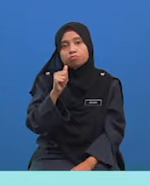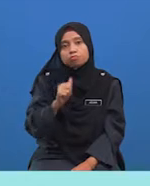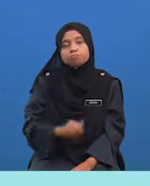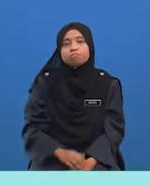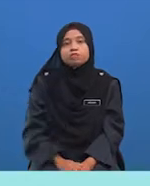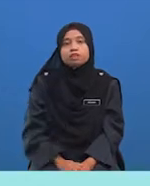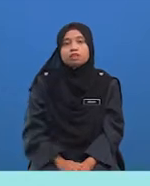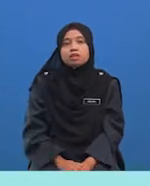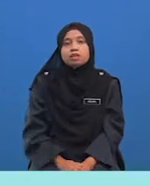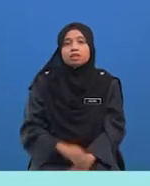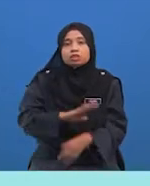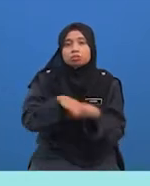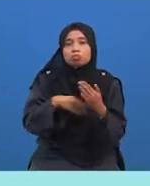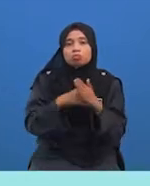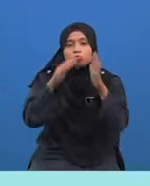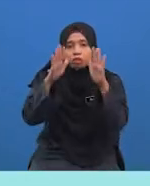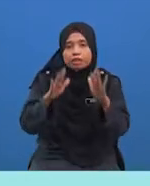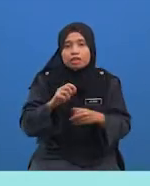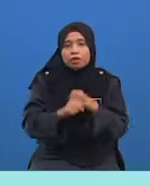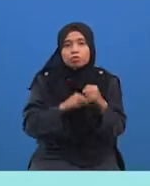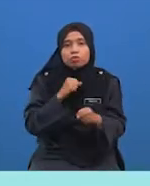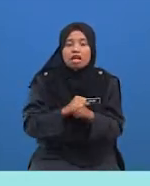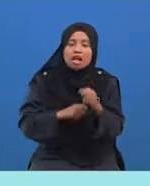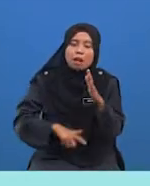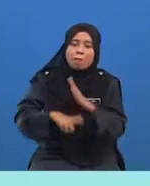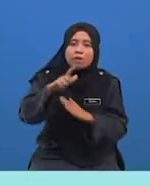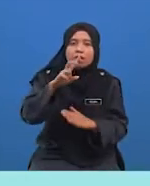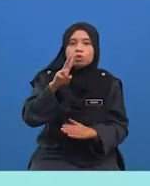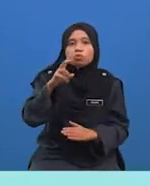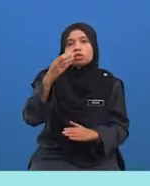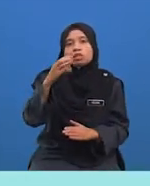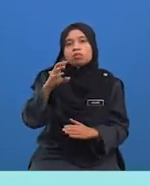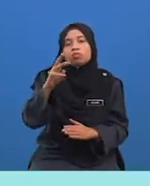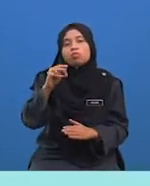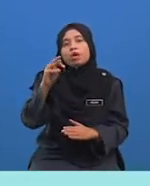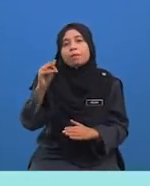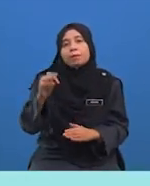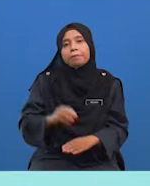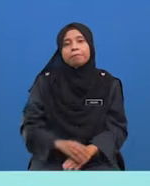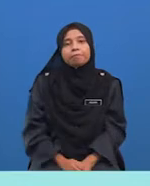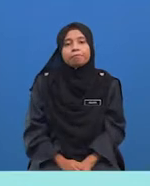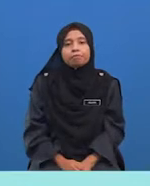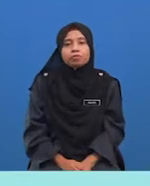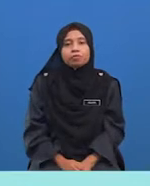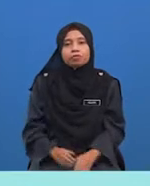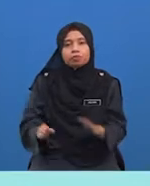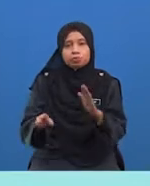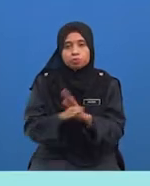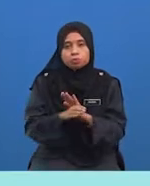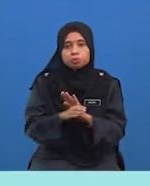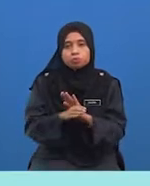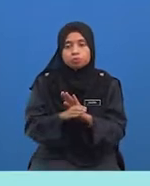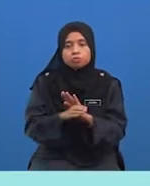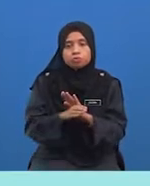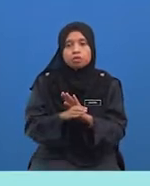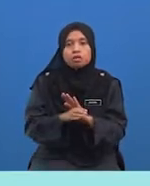darjah Celsius, jumlah hujan tahunan melebihi 2,600 mm. Contoh